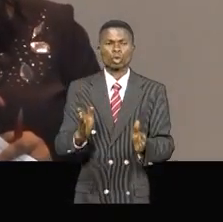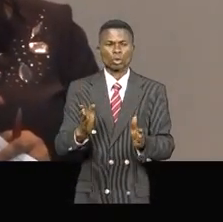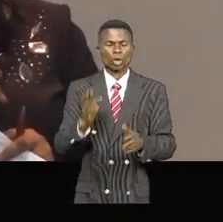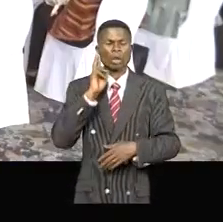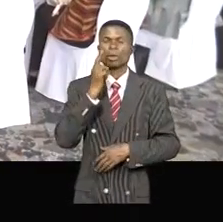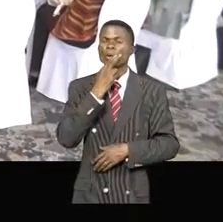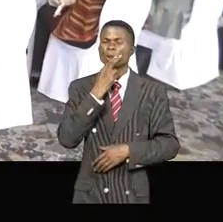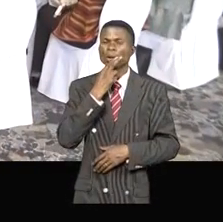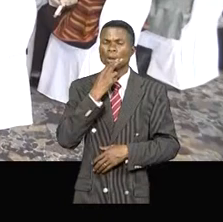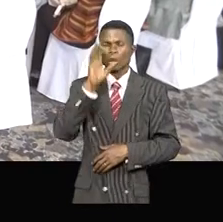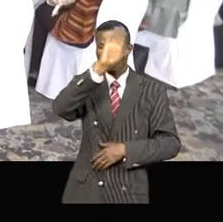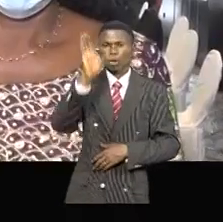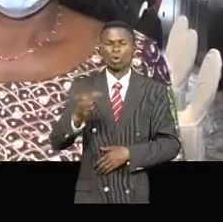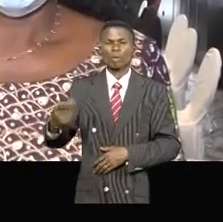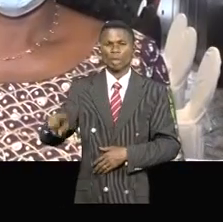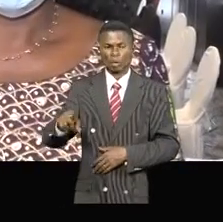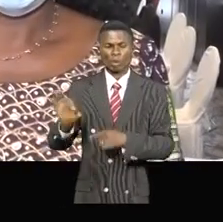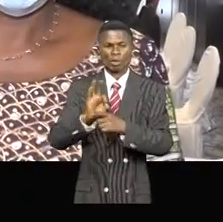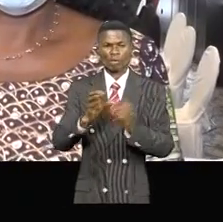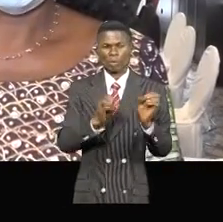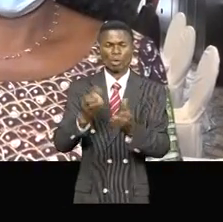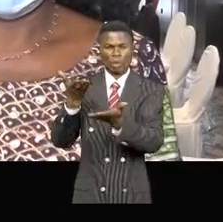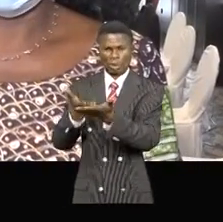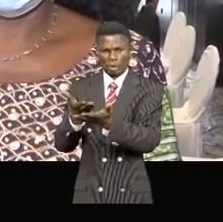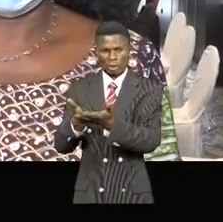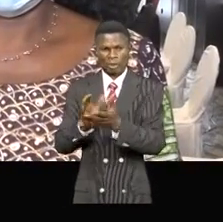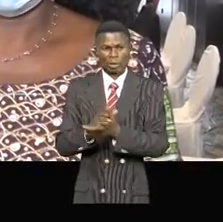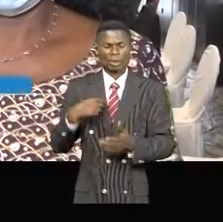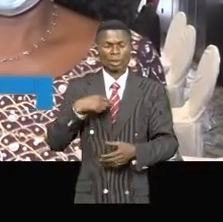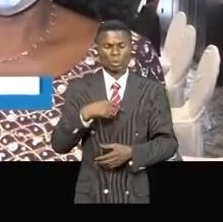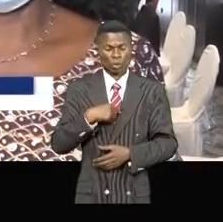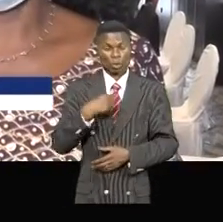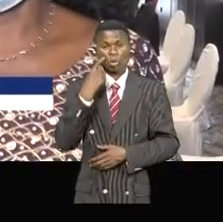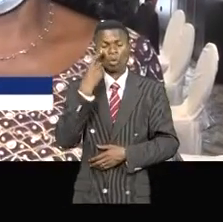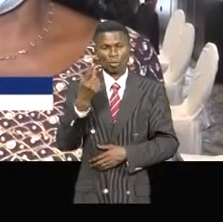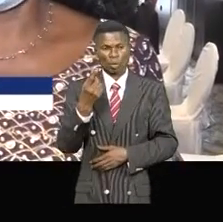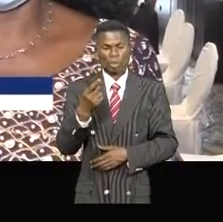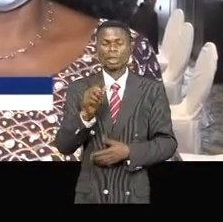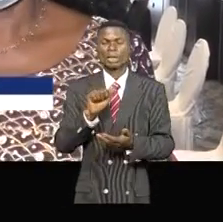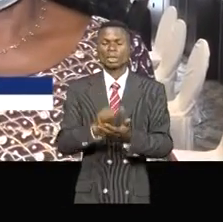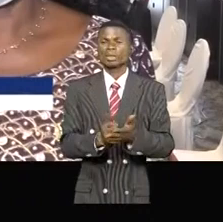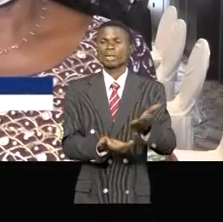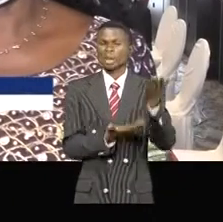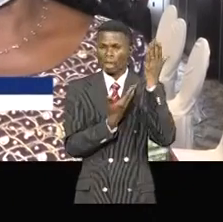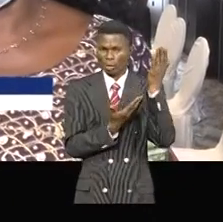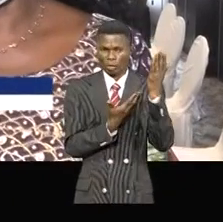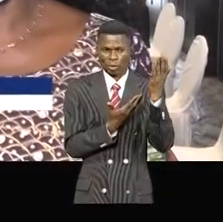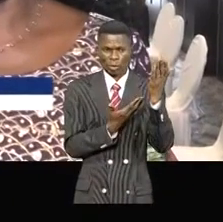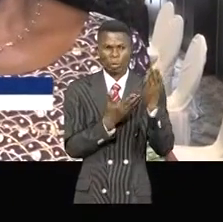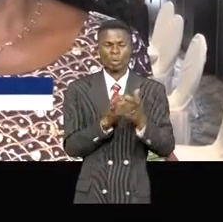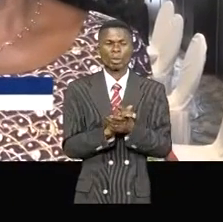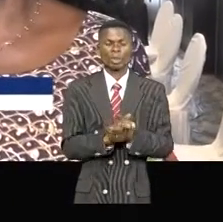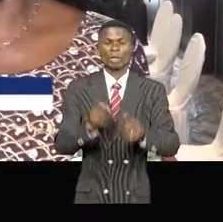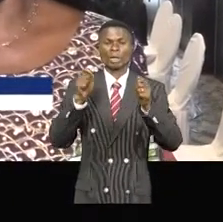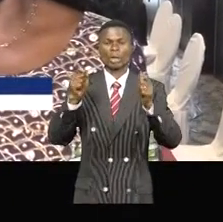Royal dans la commune de La Gombe. Nous avons estimé qu'il était important que les